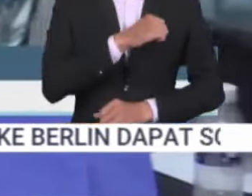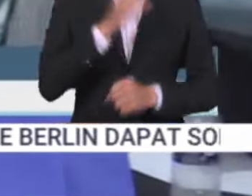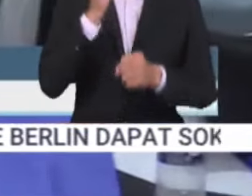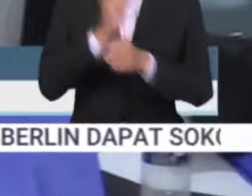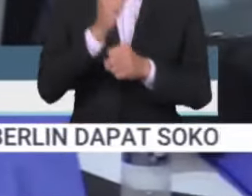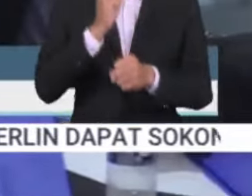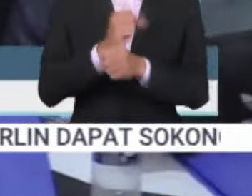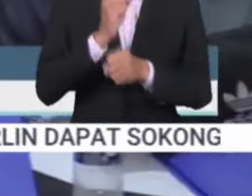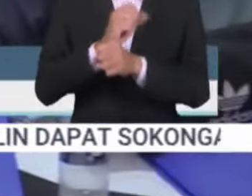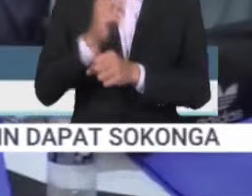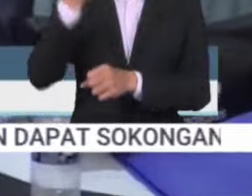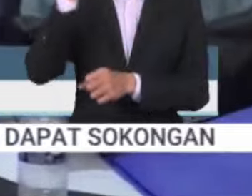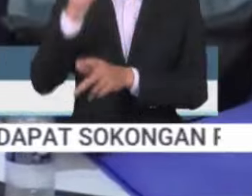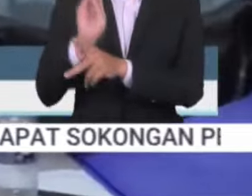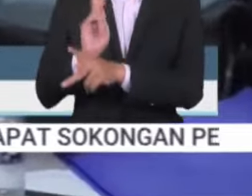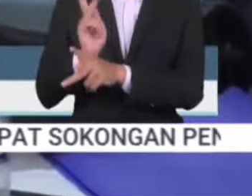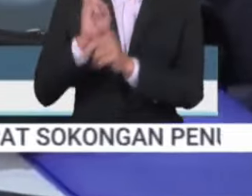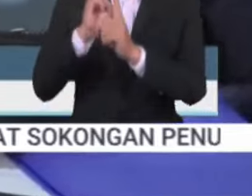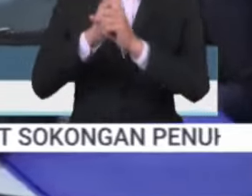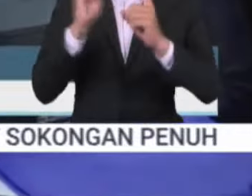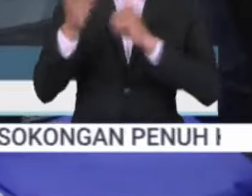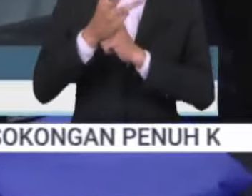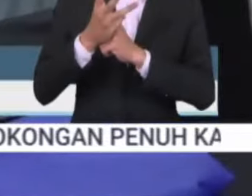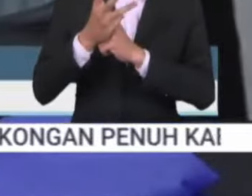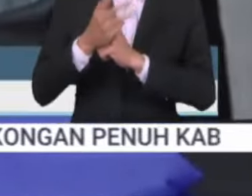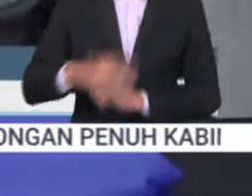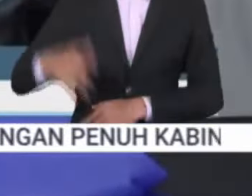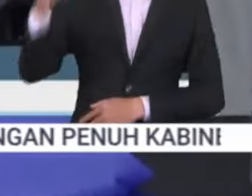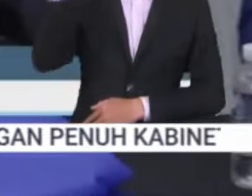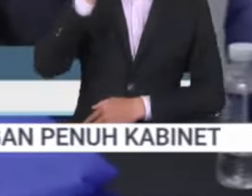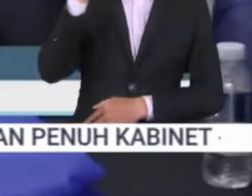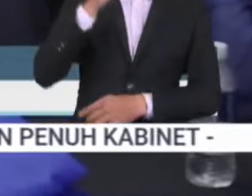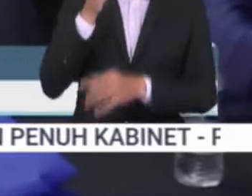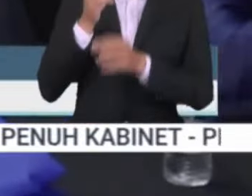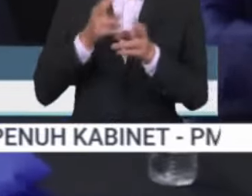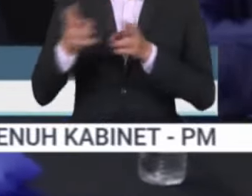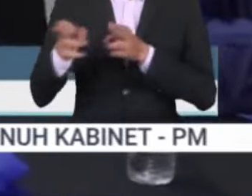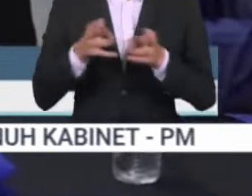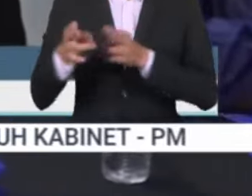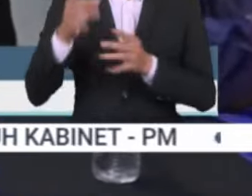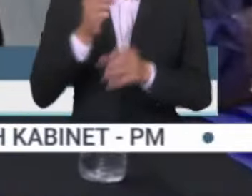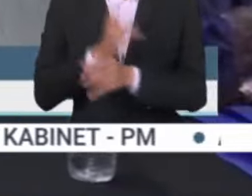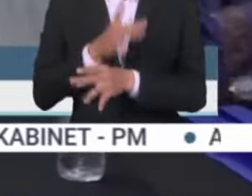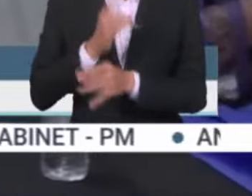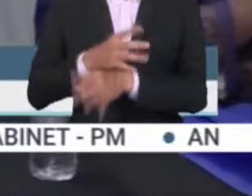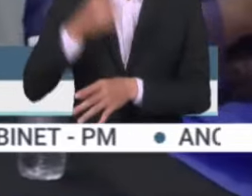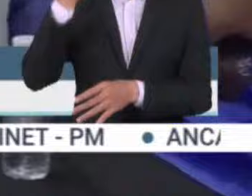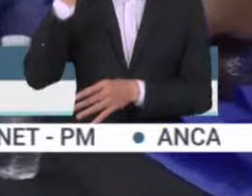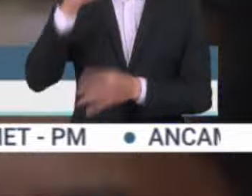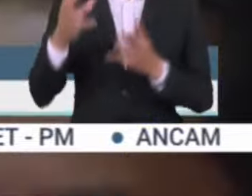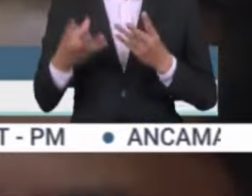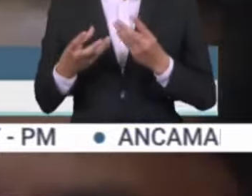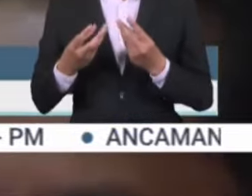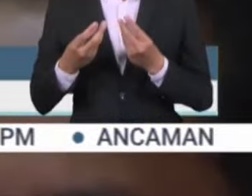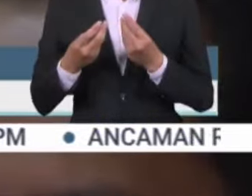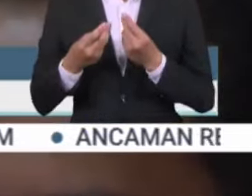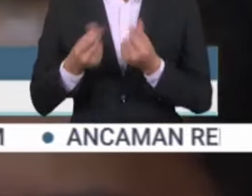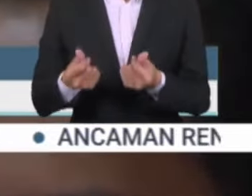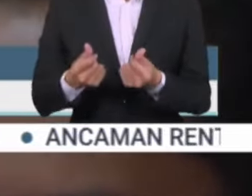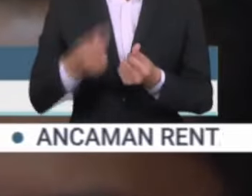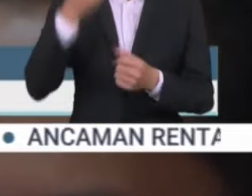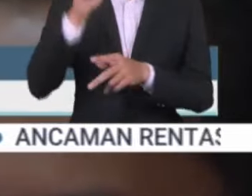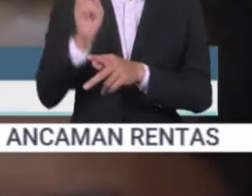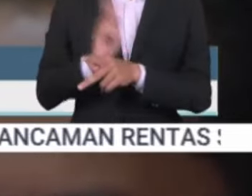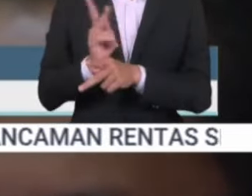sekerja terpelihara. Beliau berkata kerajaan sentiasa berusaha untuk menangani isu perburuhan negara bagi